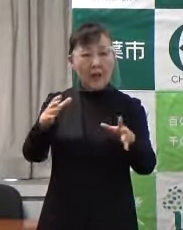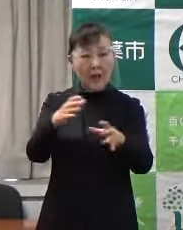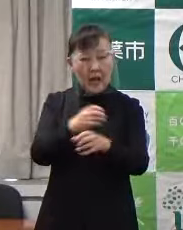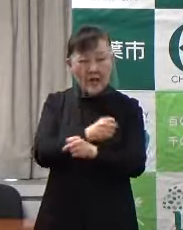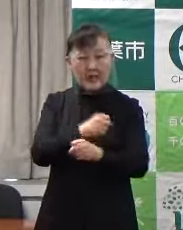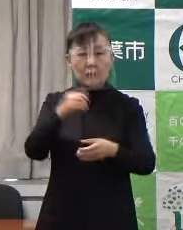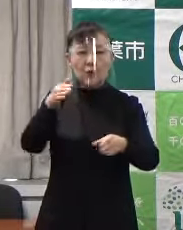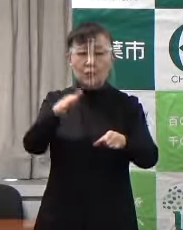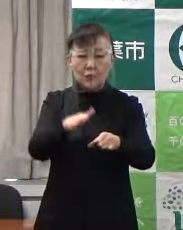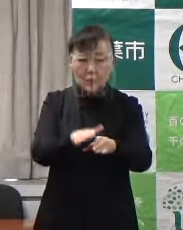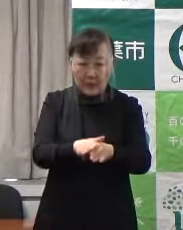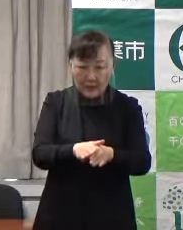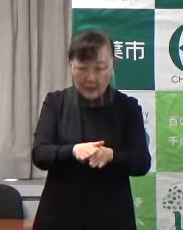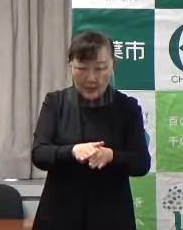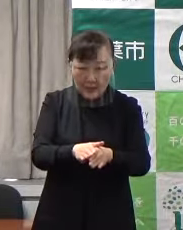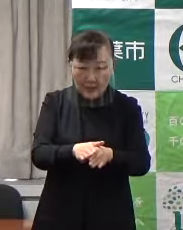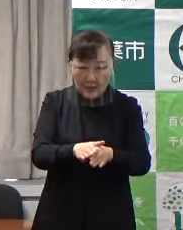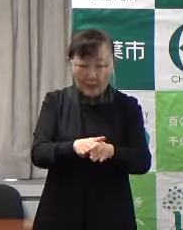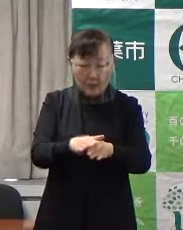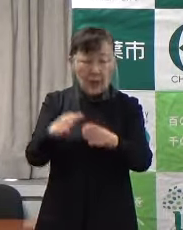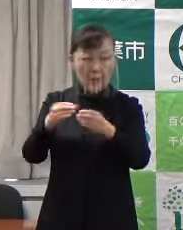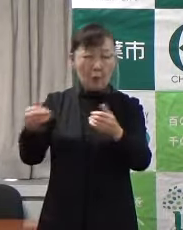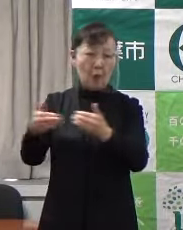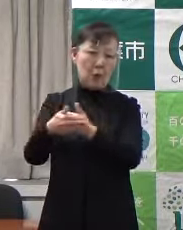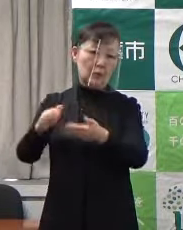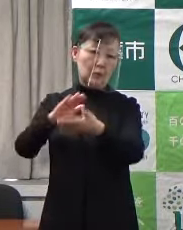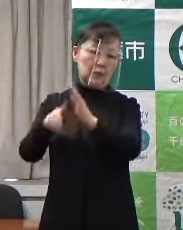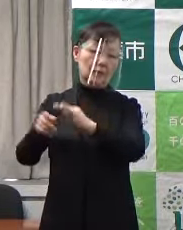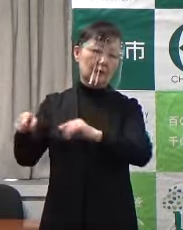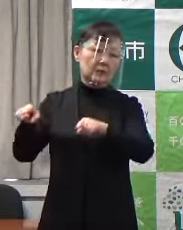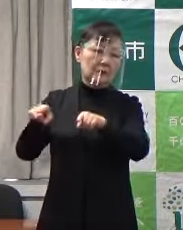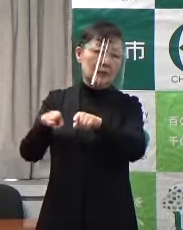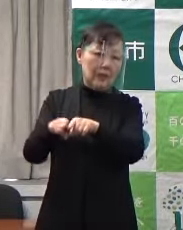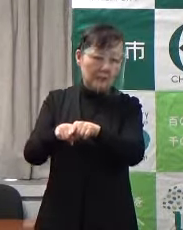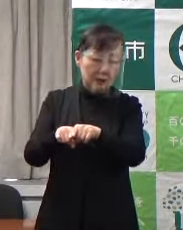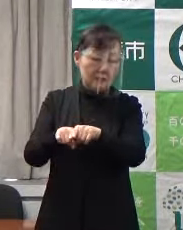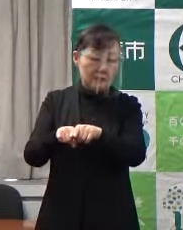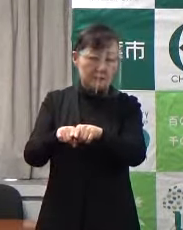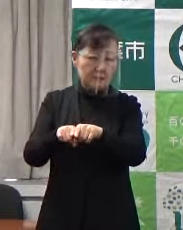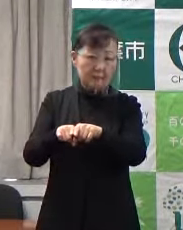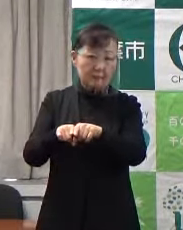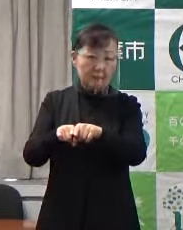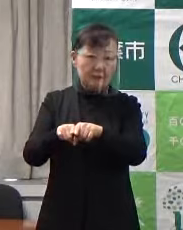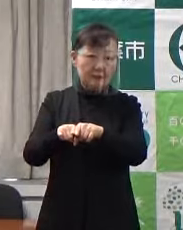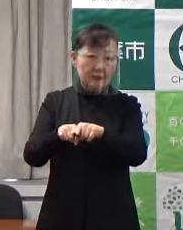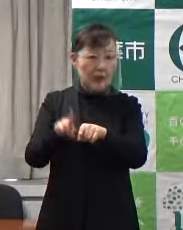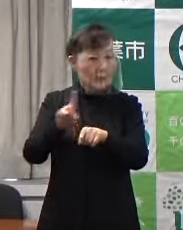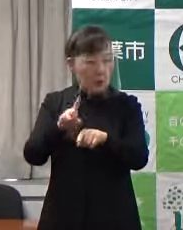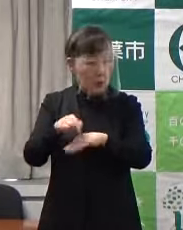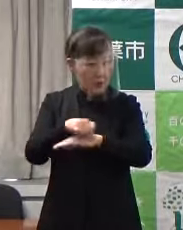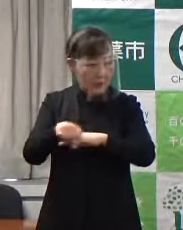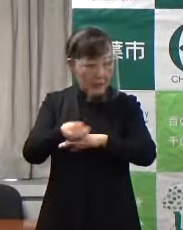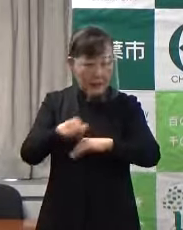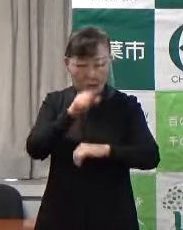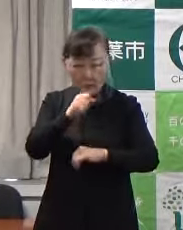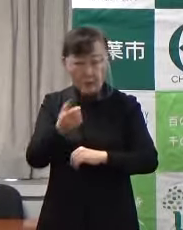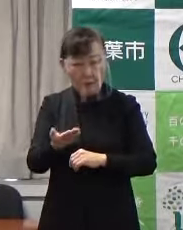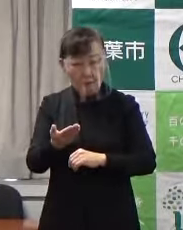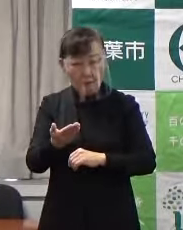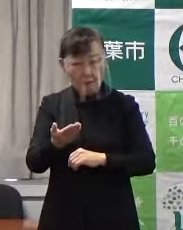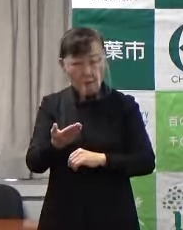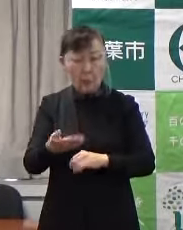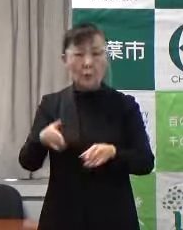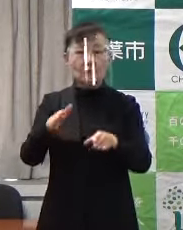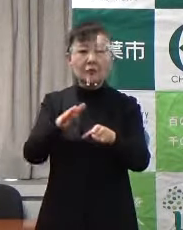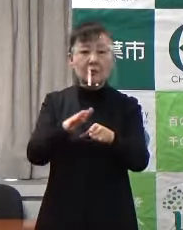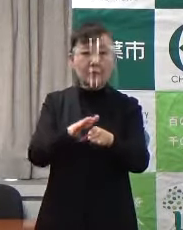含めて、これから、国交省さんと一緒になってですね、国道事務所さんと一緒になって、どういう設計が一番ベストなのかということも含